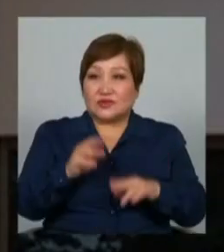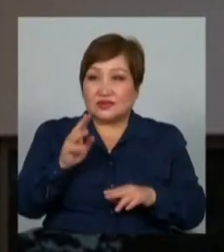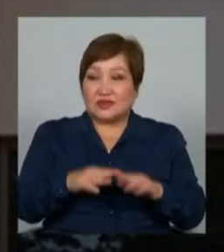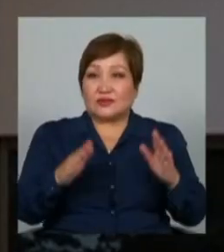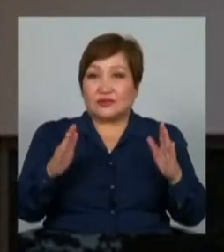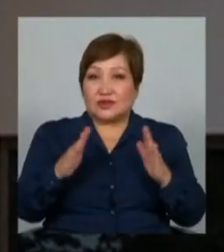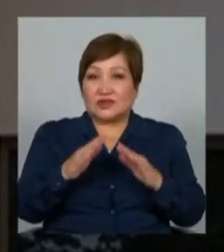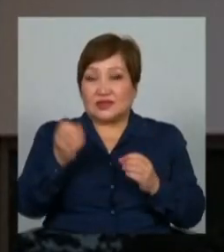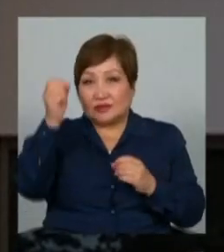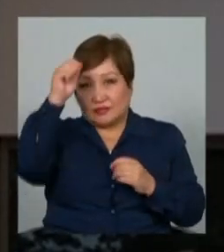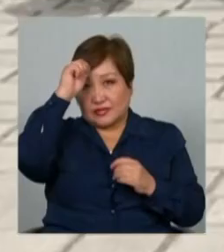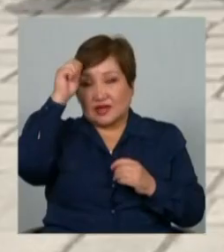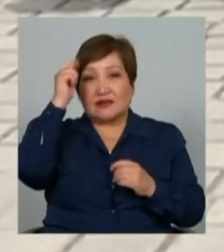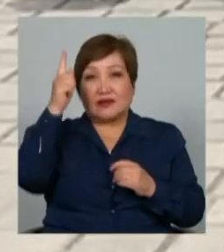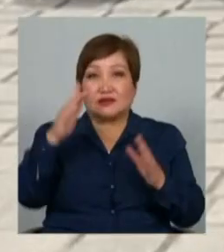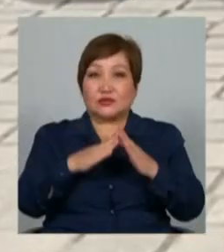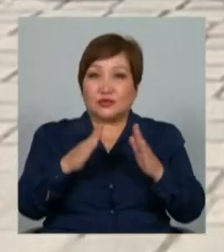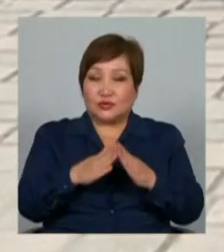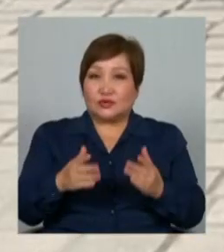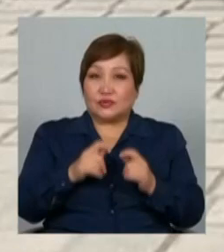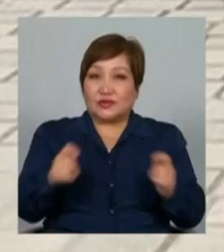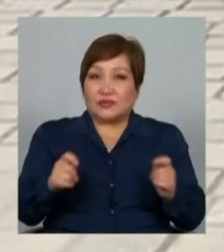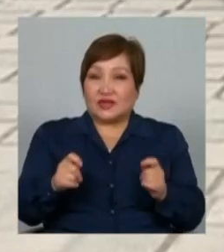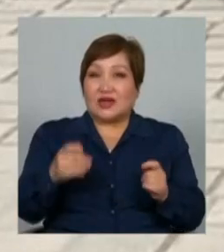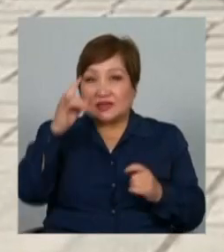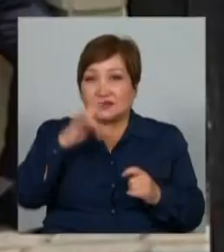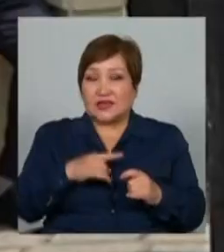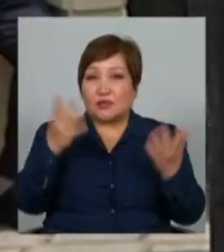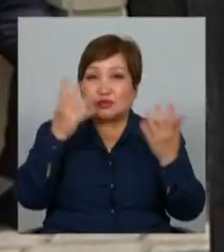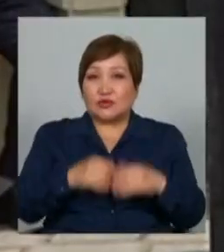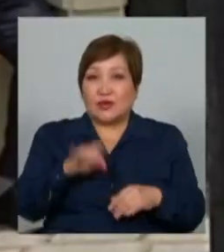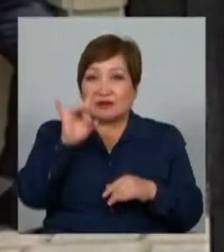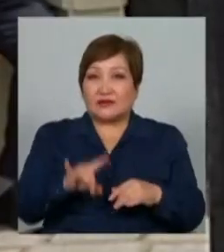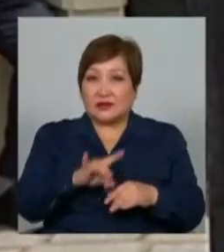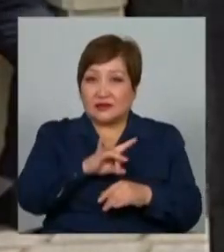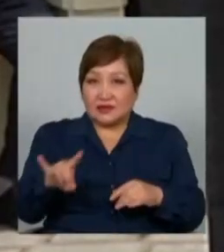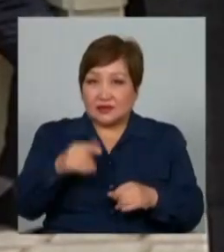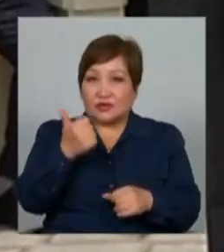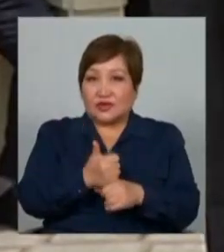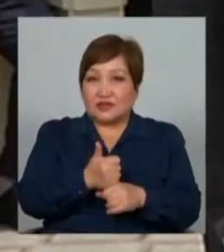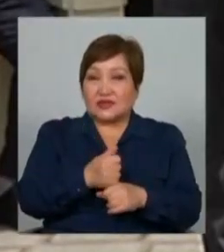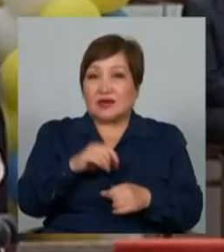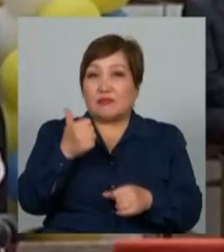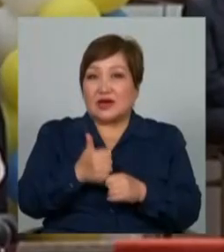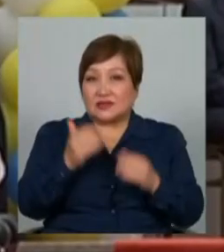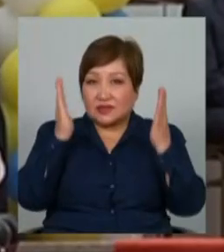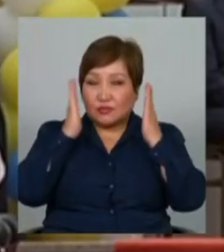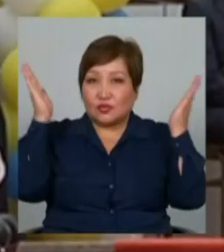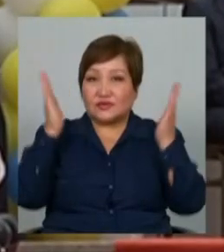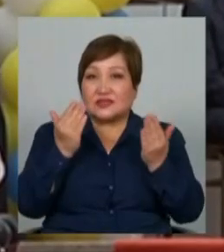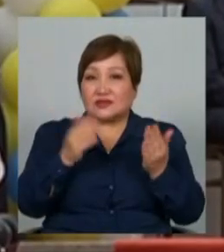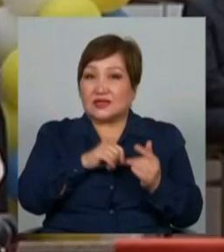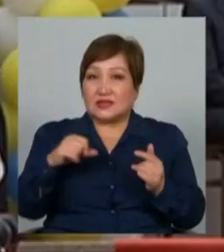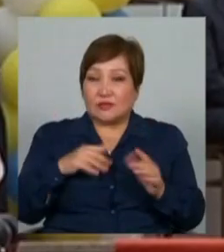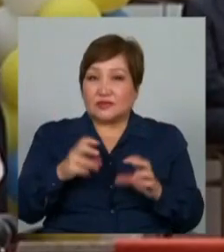көптен күткен. Салтанатты шараға Қазақстан мұсылмандар діни басқармасының төрағасы бас мүфти Наурызбай қажы Тағанұлы арнайы қатысып